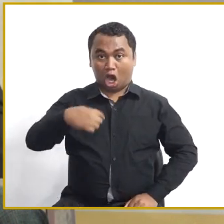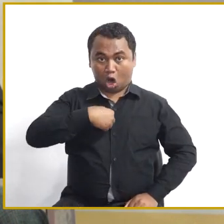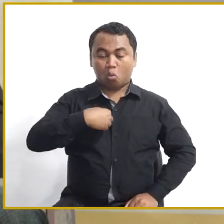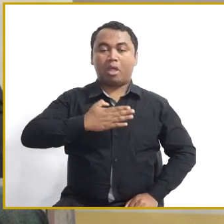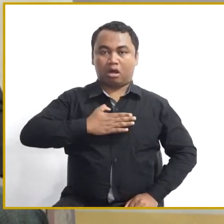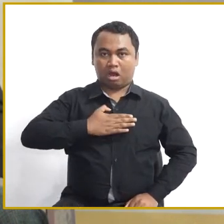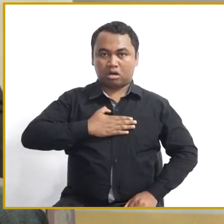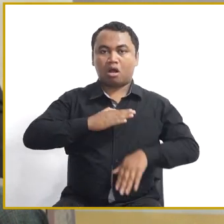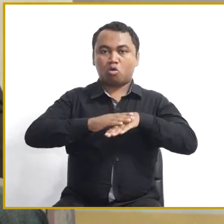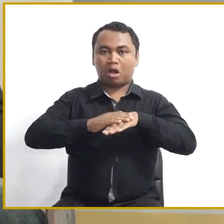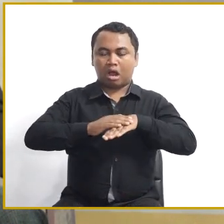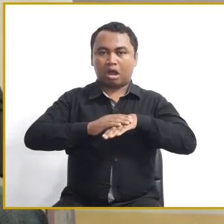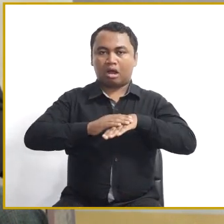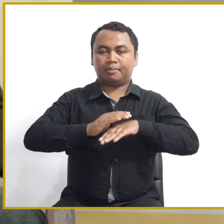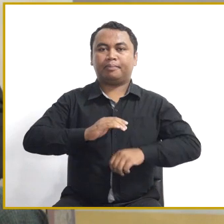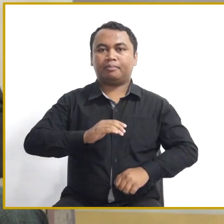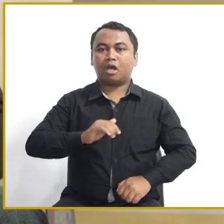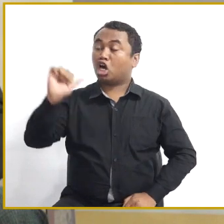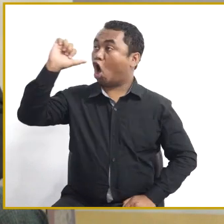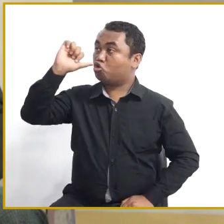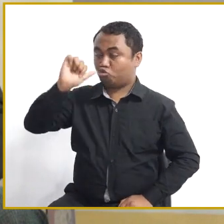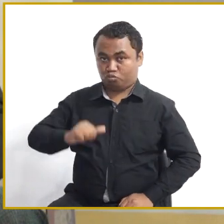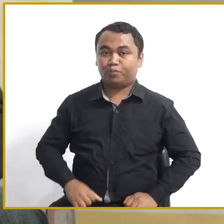ahako mikasika ny resaka rano,